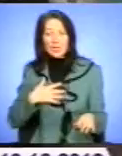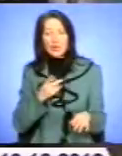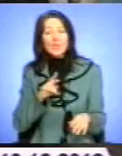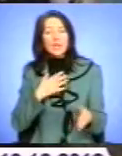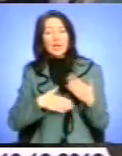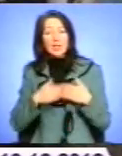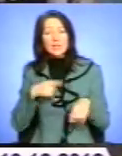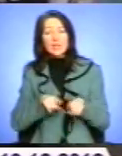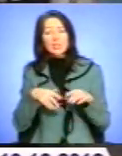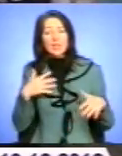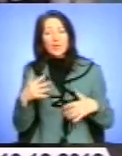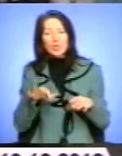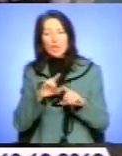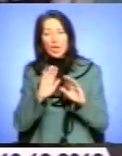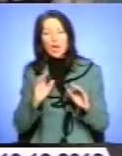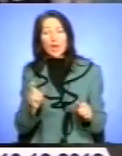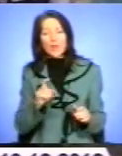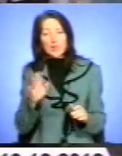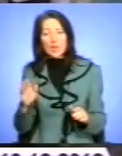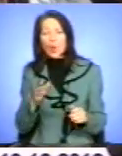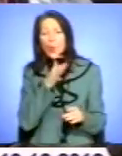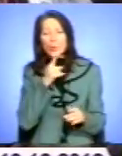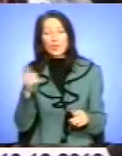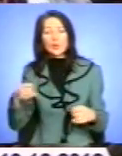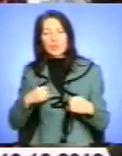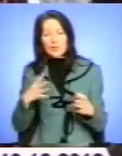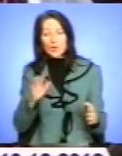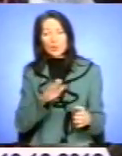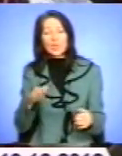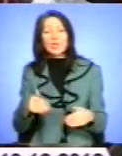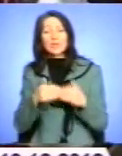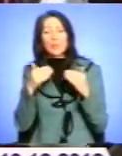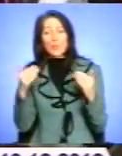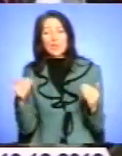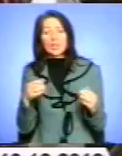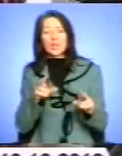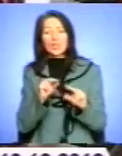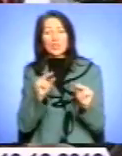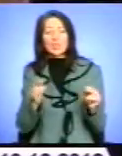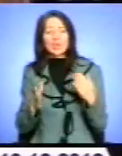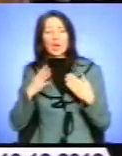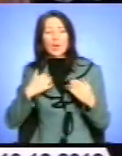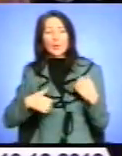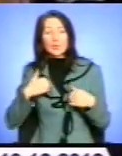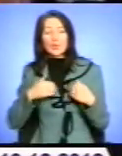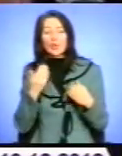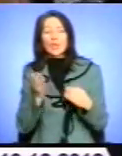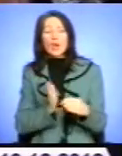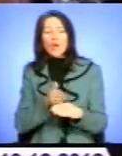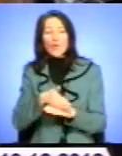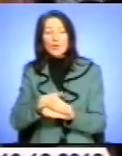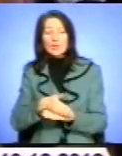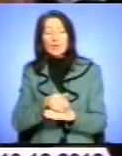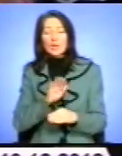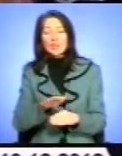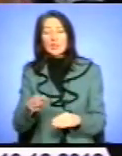хвилини. У період новорічно-різдвяних свят у дітей більше є щастя, поспішають до них у гості. Вихованці всім, що вміють і